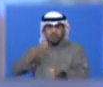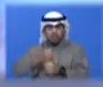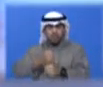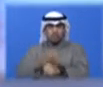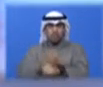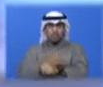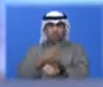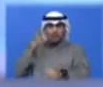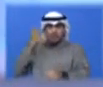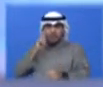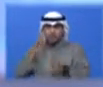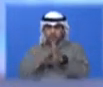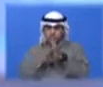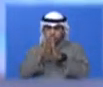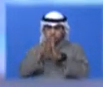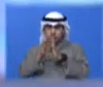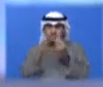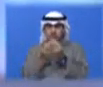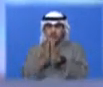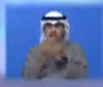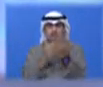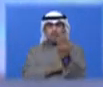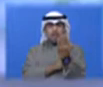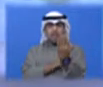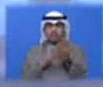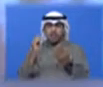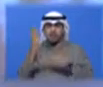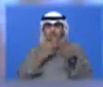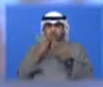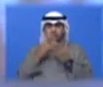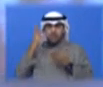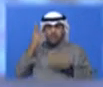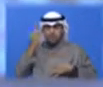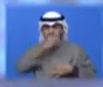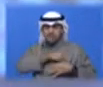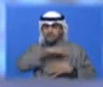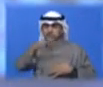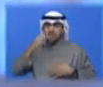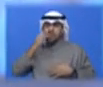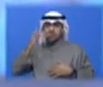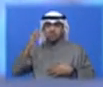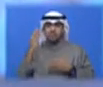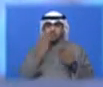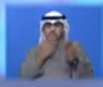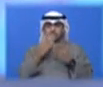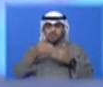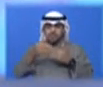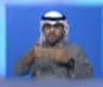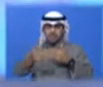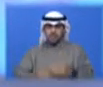لرفع مستوى التعليم وتطوير المناهج بما يعود بالنفع والفائدة على الطلبة باعتبارهم صناع